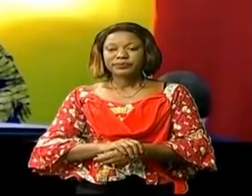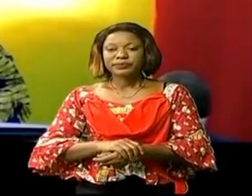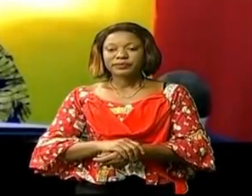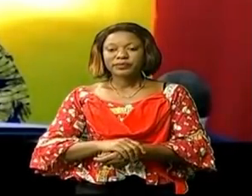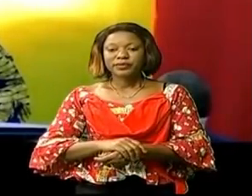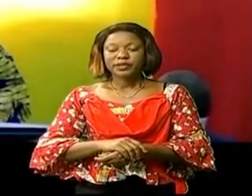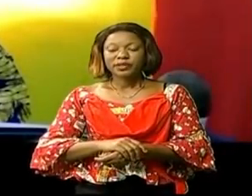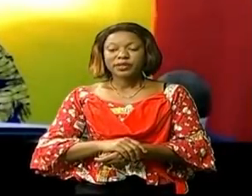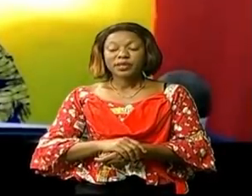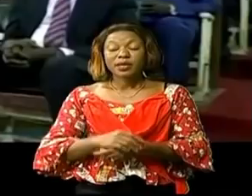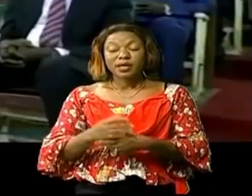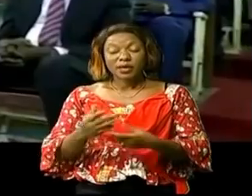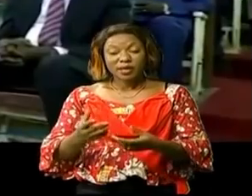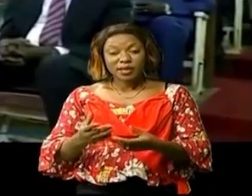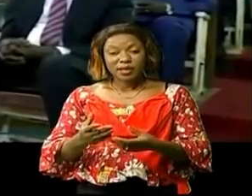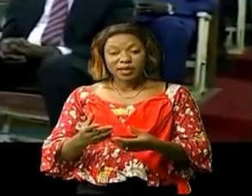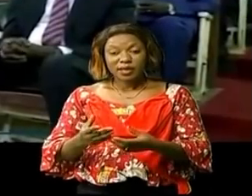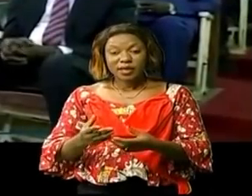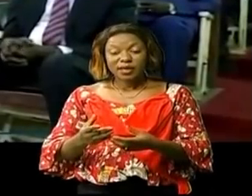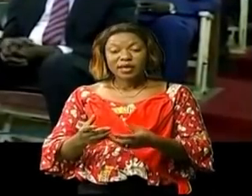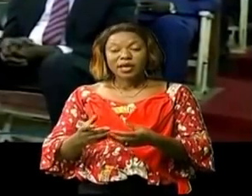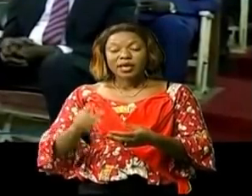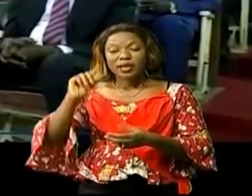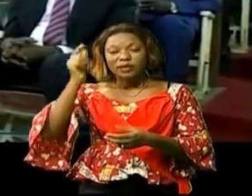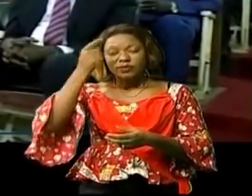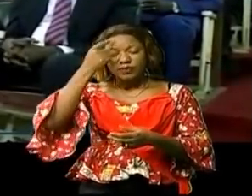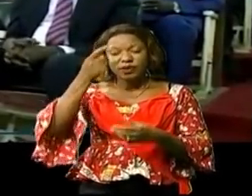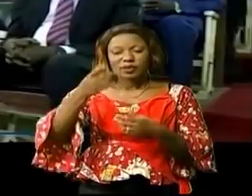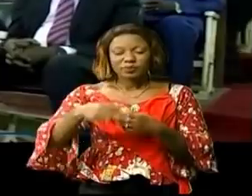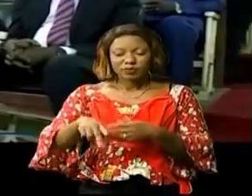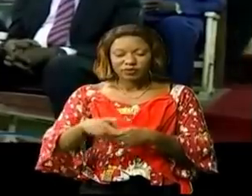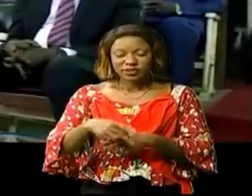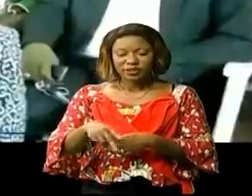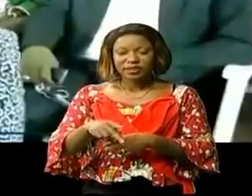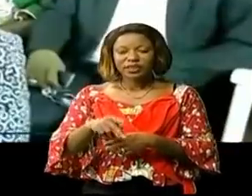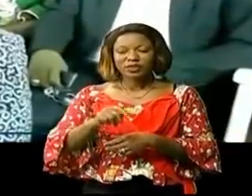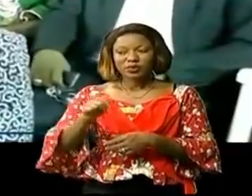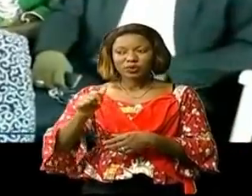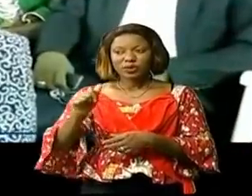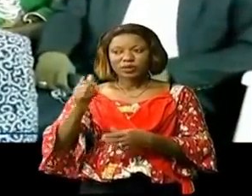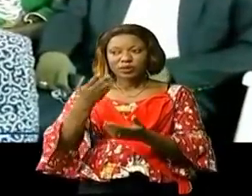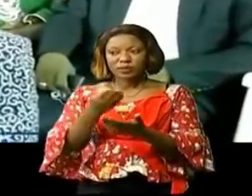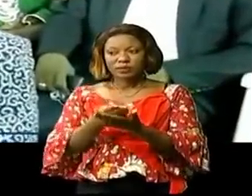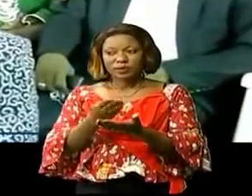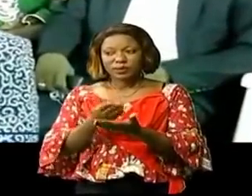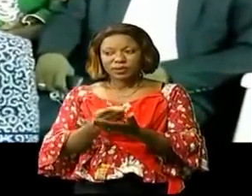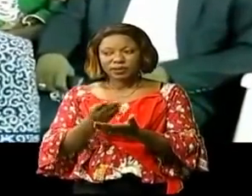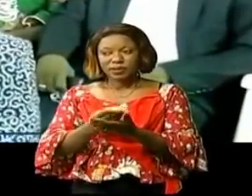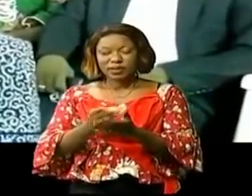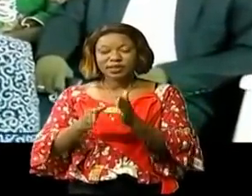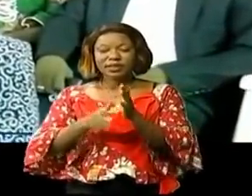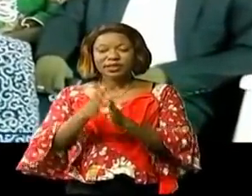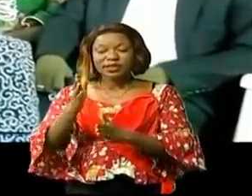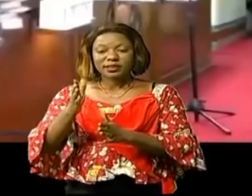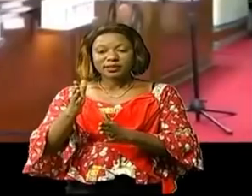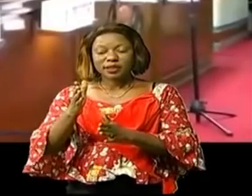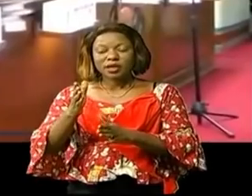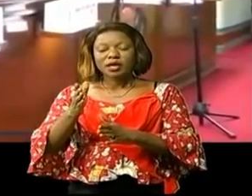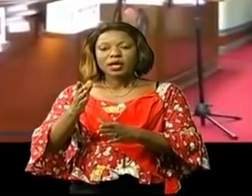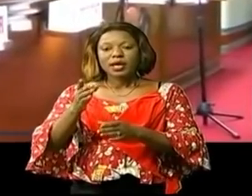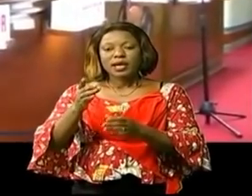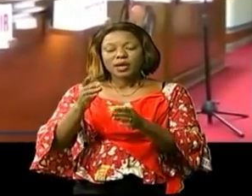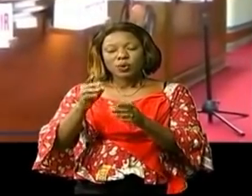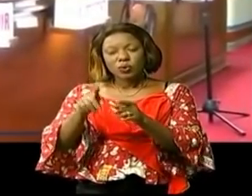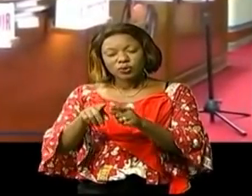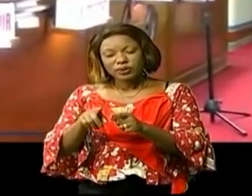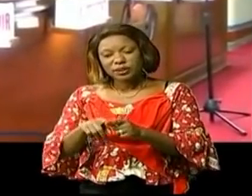Saini, a répondu aux préoccupations des élus provinciaux autour du projet de budget 2022 ce mercredi 15 décembre. Secteur après secteur, tout